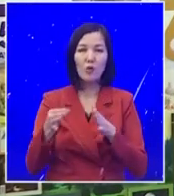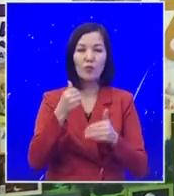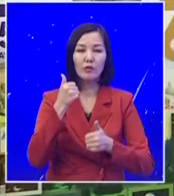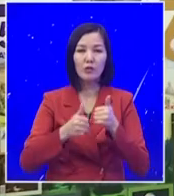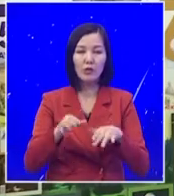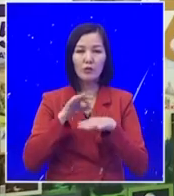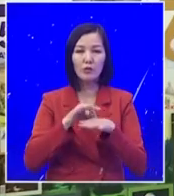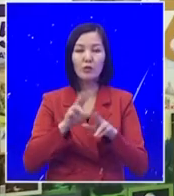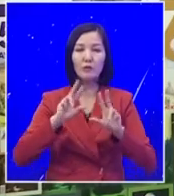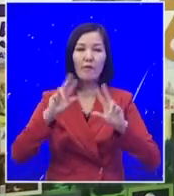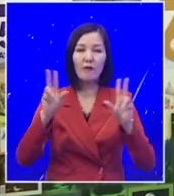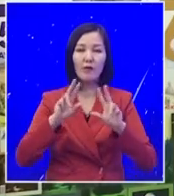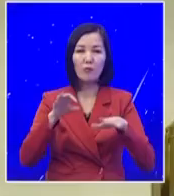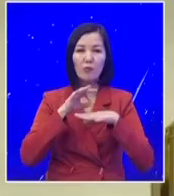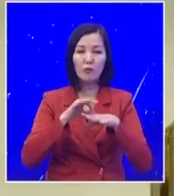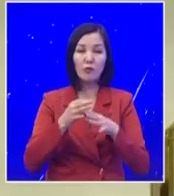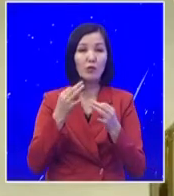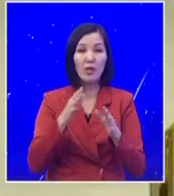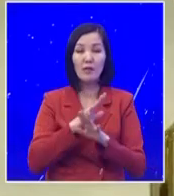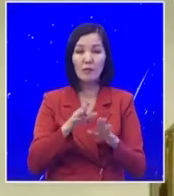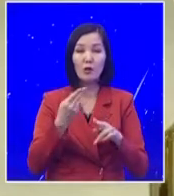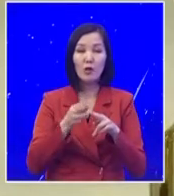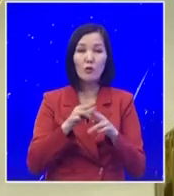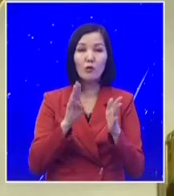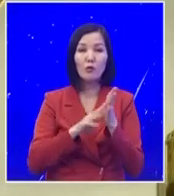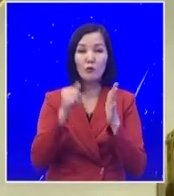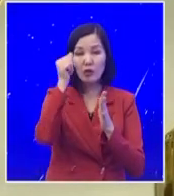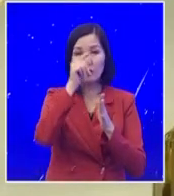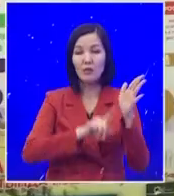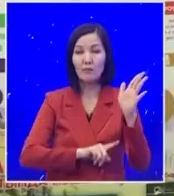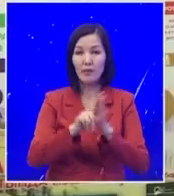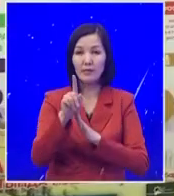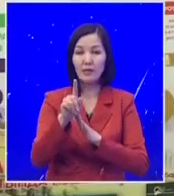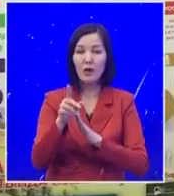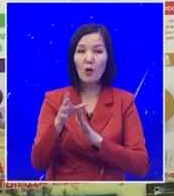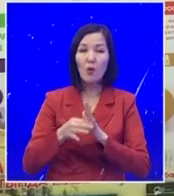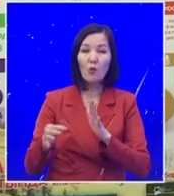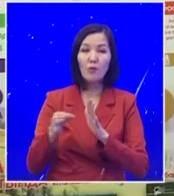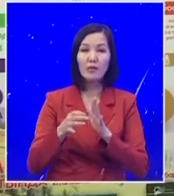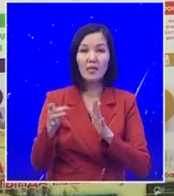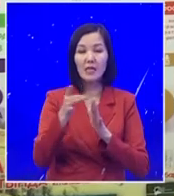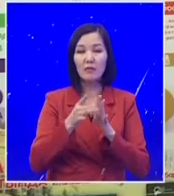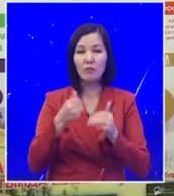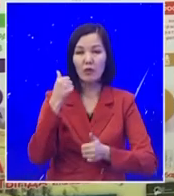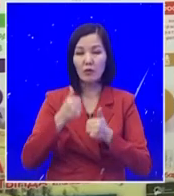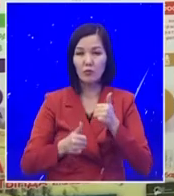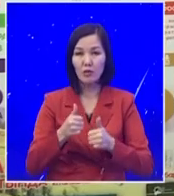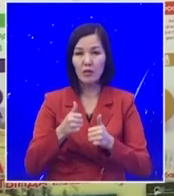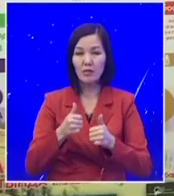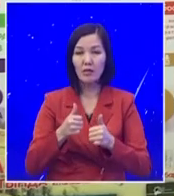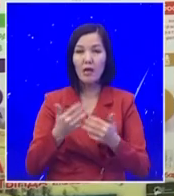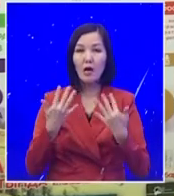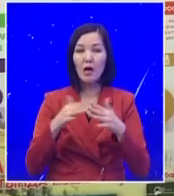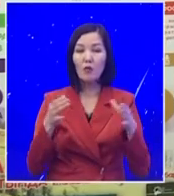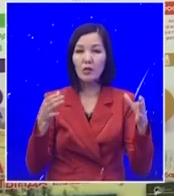жатырмыз. Волейболдан өткізуіміз тегін емес. Өткені 90-шы жылдардың басында облыстық республикалық турнирлерде осы